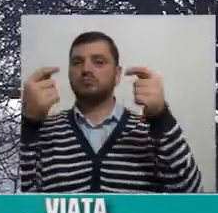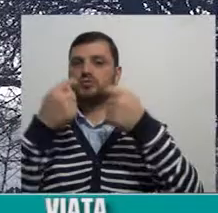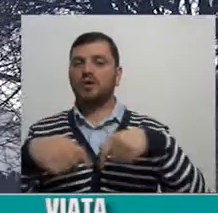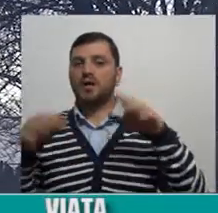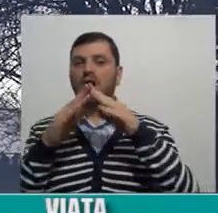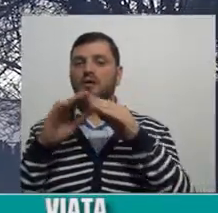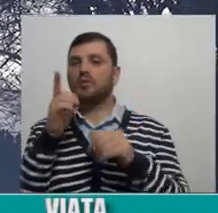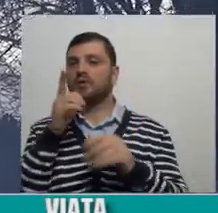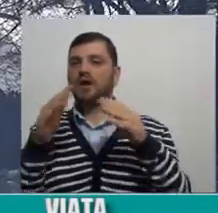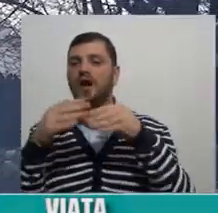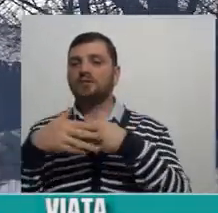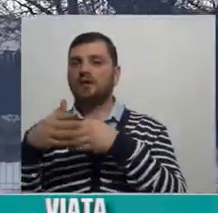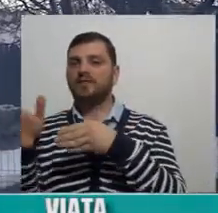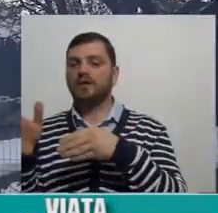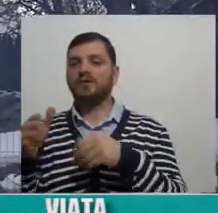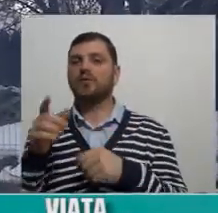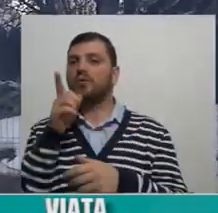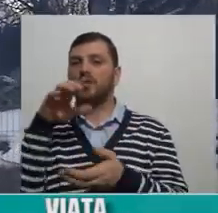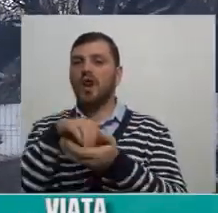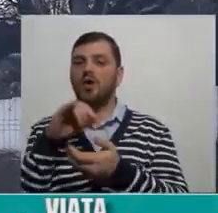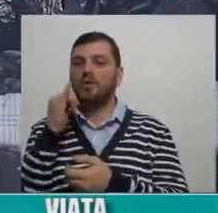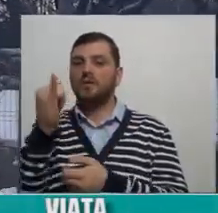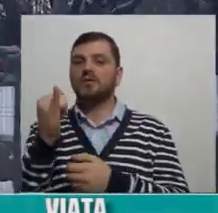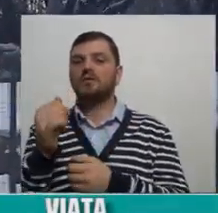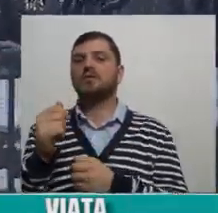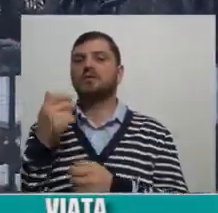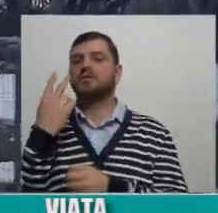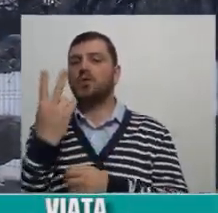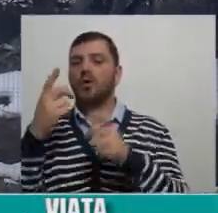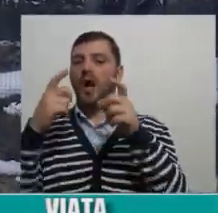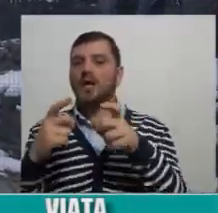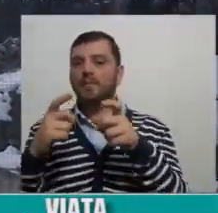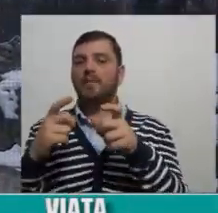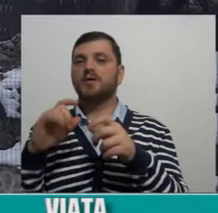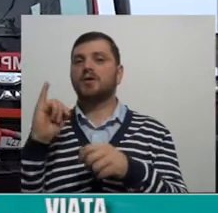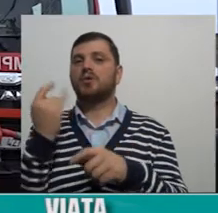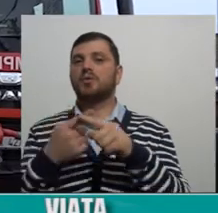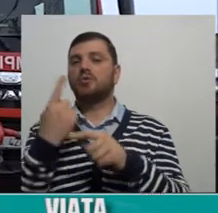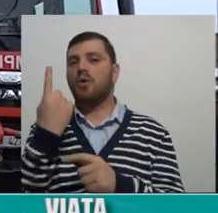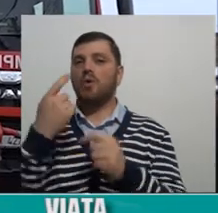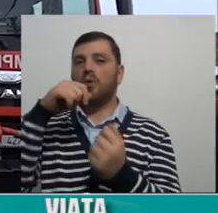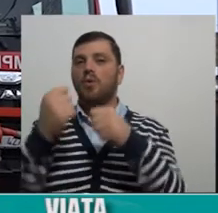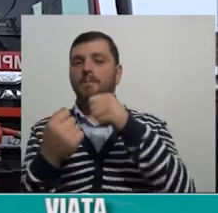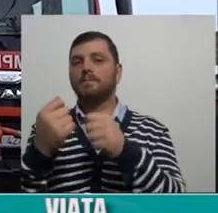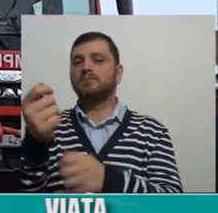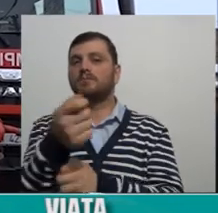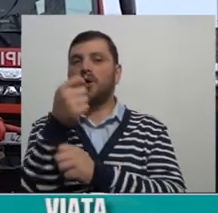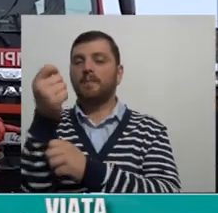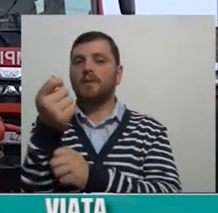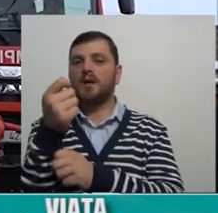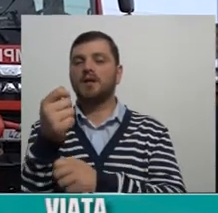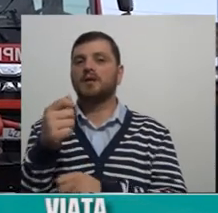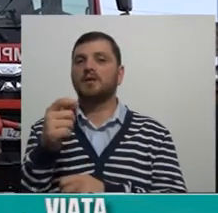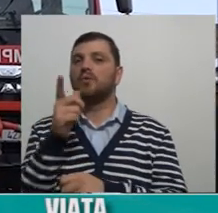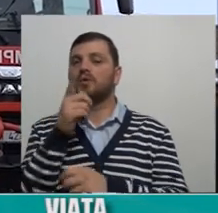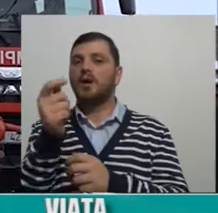la întreaga locuință și la casele învecinate. La locul intervenției s-au deplasat două echipaje cu două autospeciale de stingere cu apă